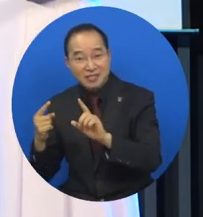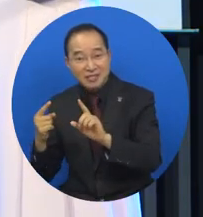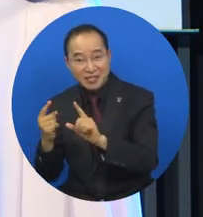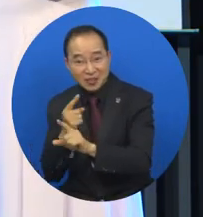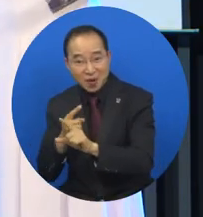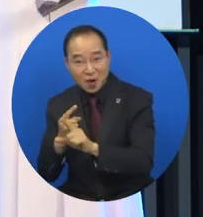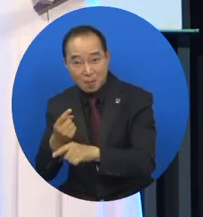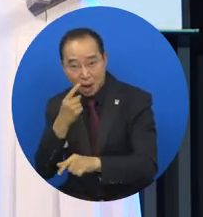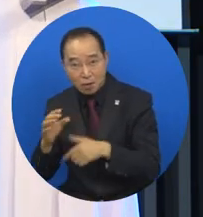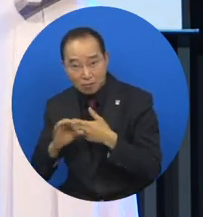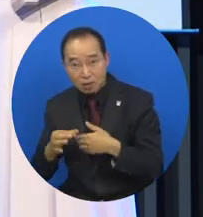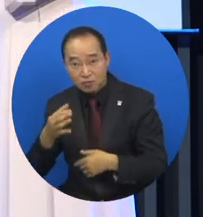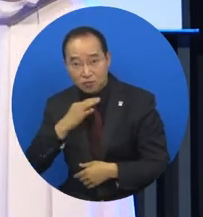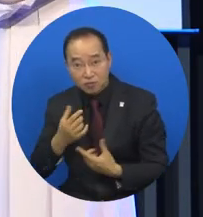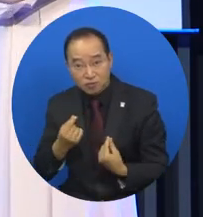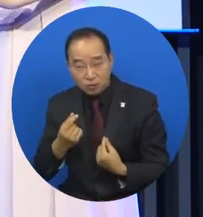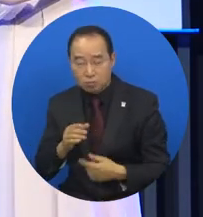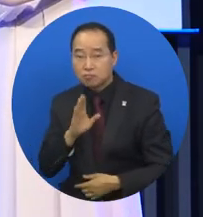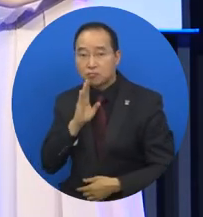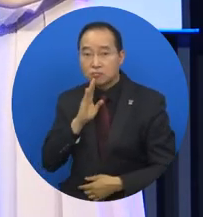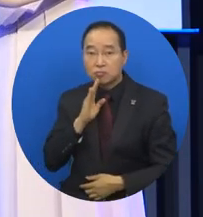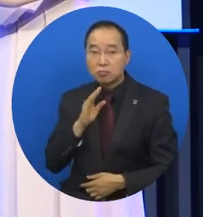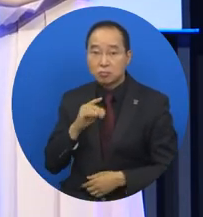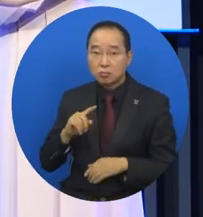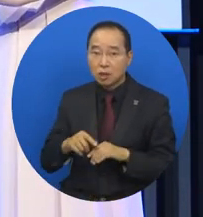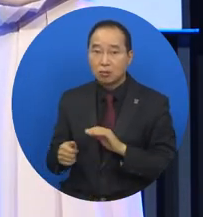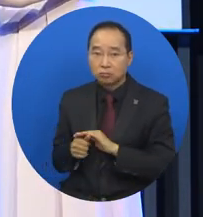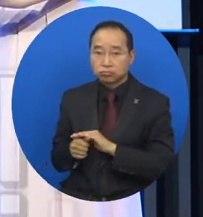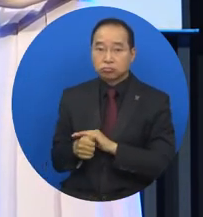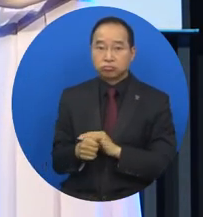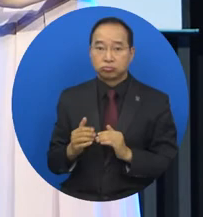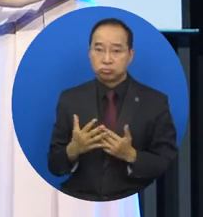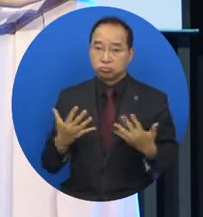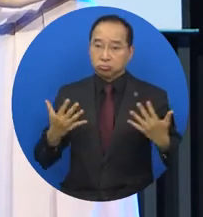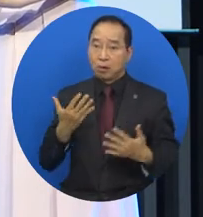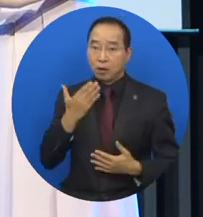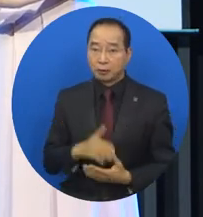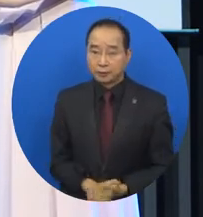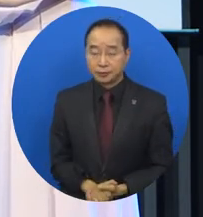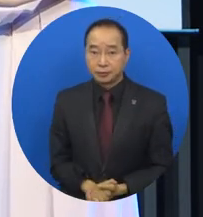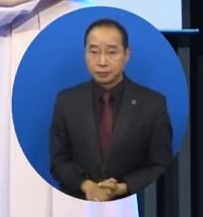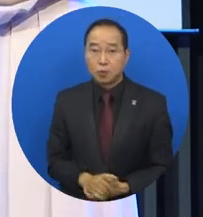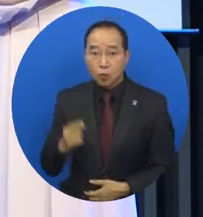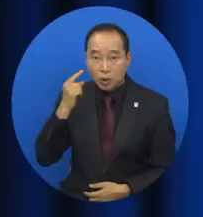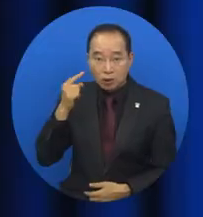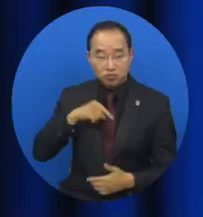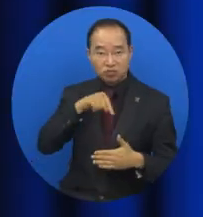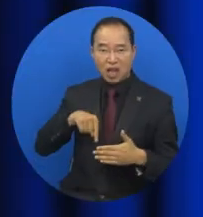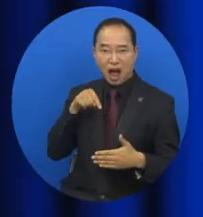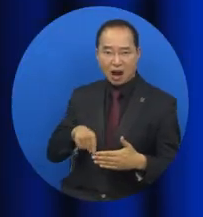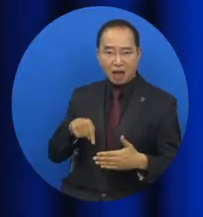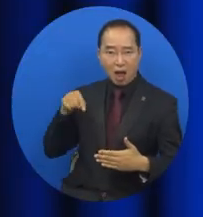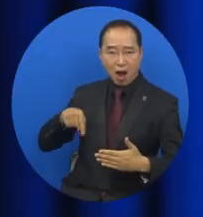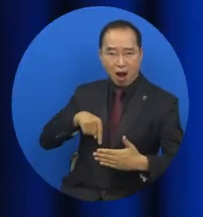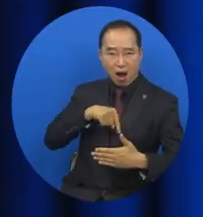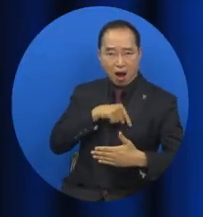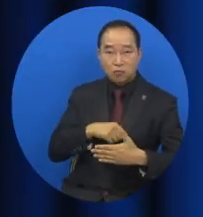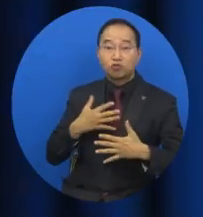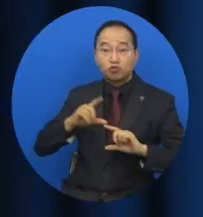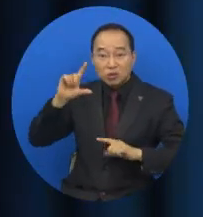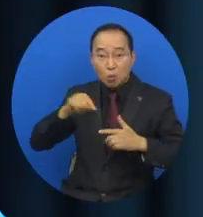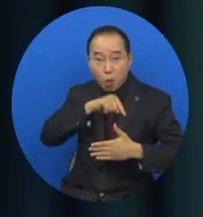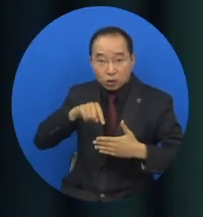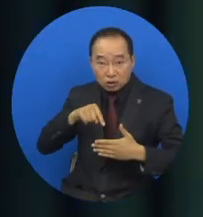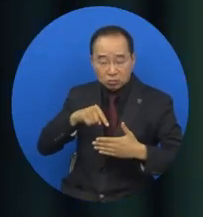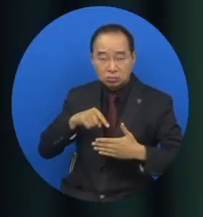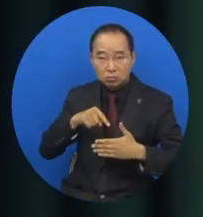받으면 좀 달라지지 않을까라는 생각도 많이 드실 것 같아요. 당연히 달라질 거고요. 그 이유는